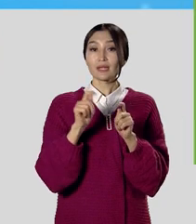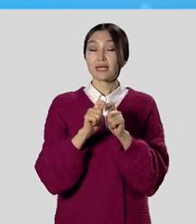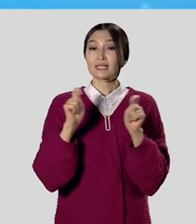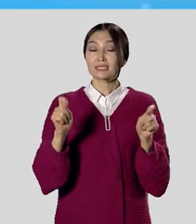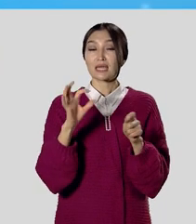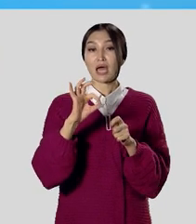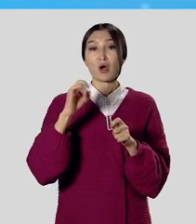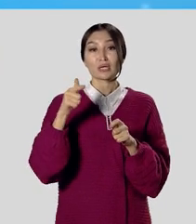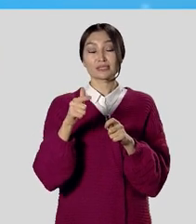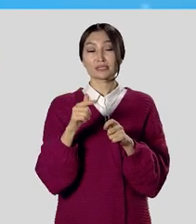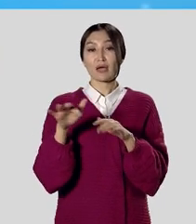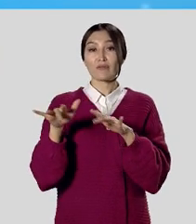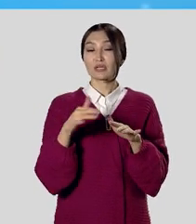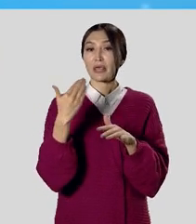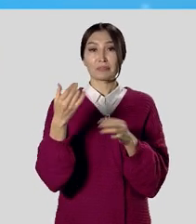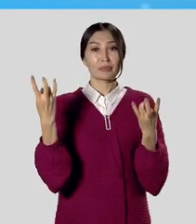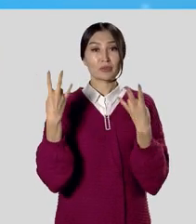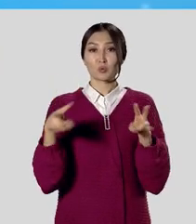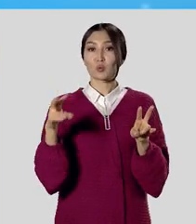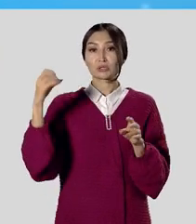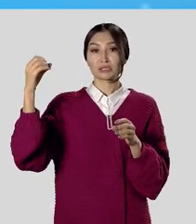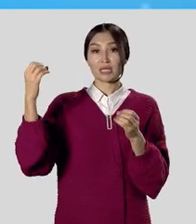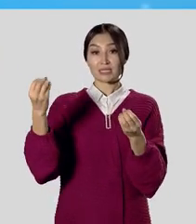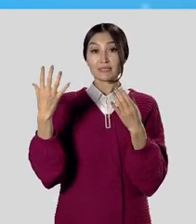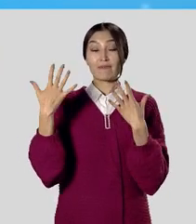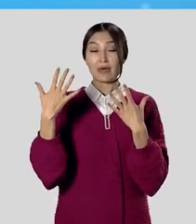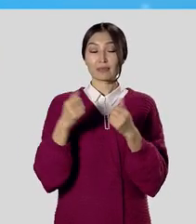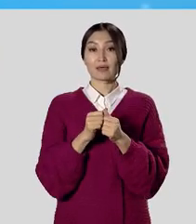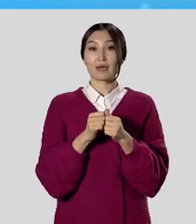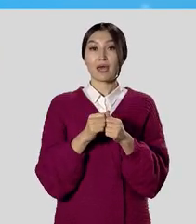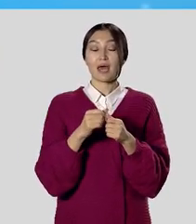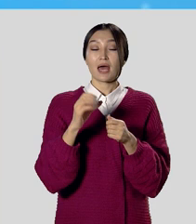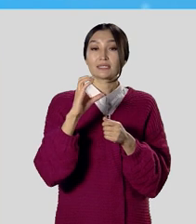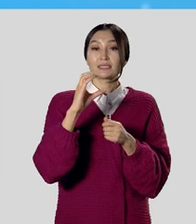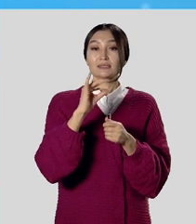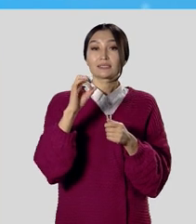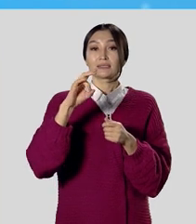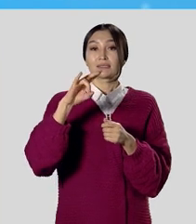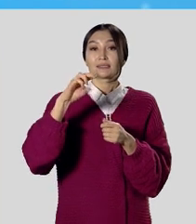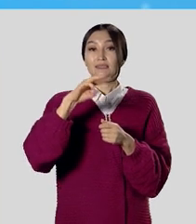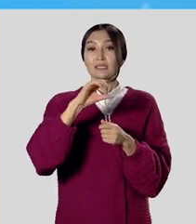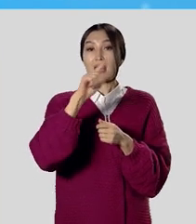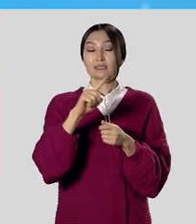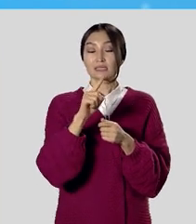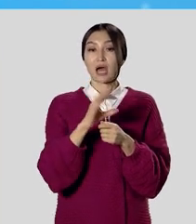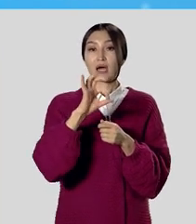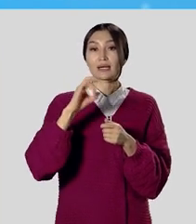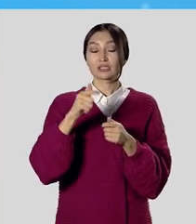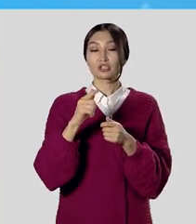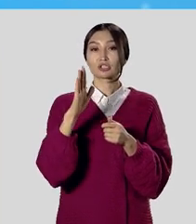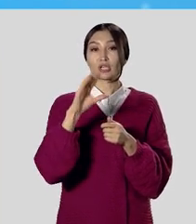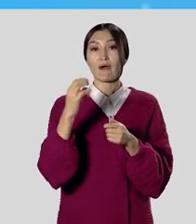органических веществ им не нужен свет. Процесс синтеза органических веществ